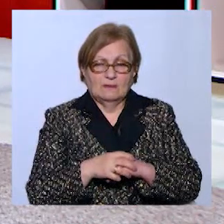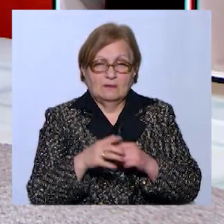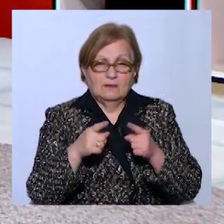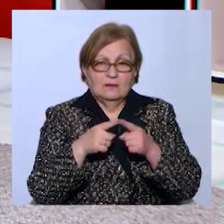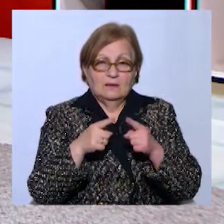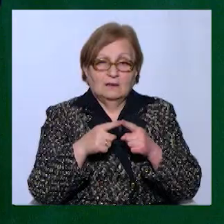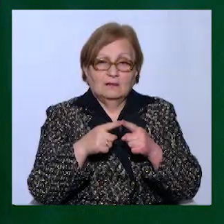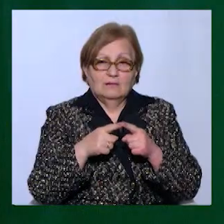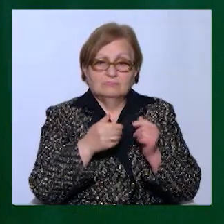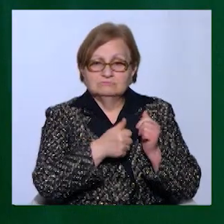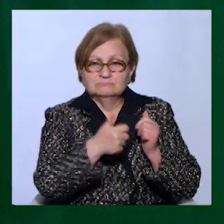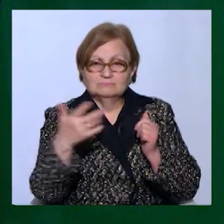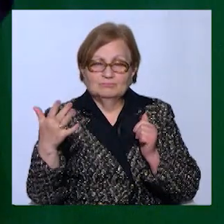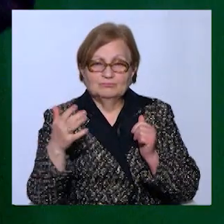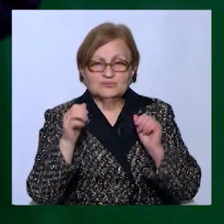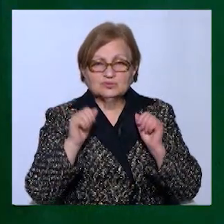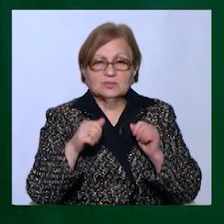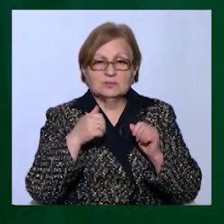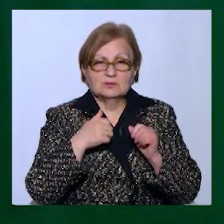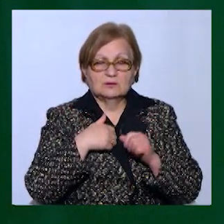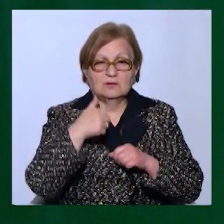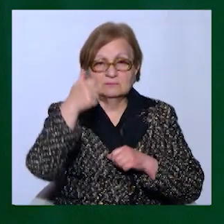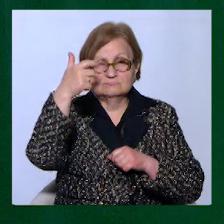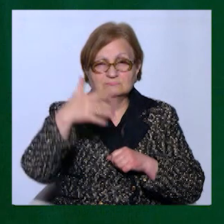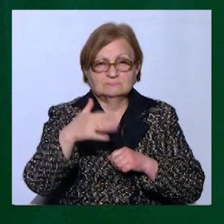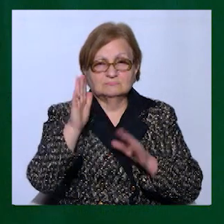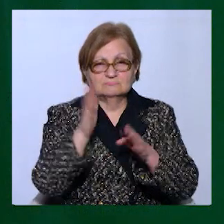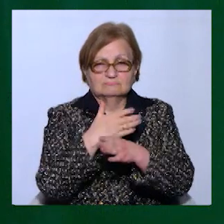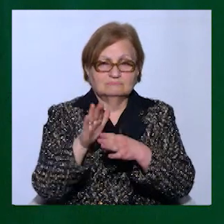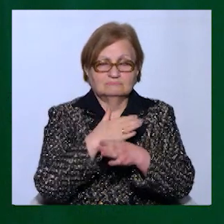კუთხეების მიხედვით შეიძლება დავყო ასეთნაირად: მახვილ კუთხა,